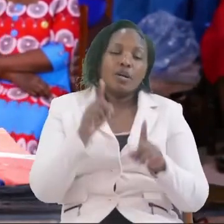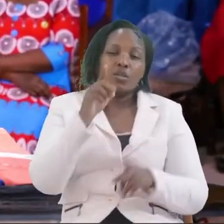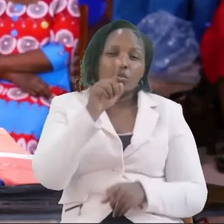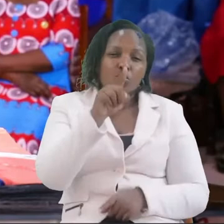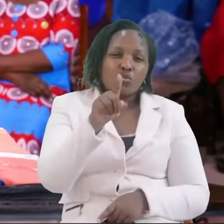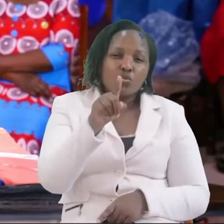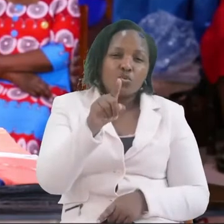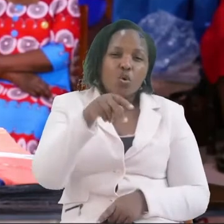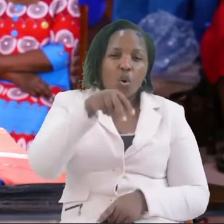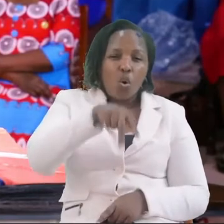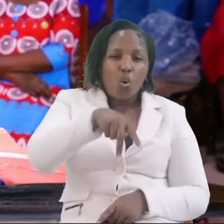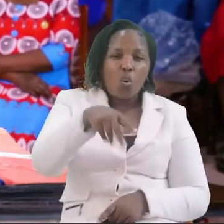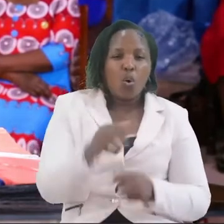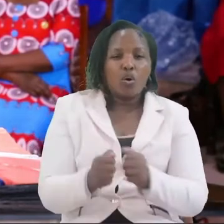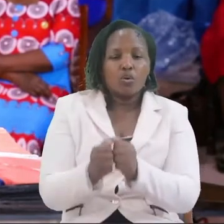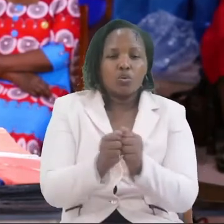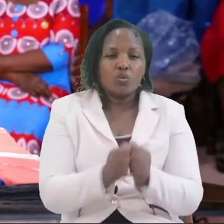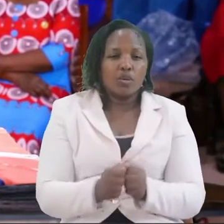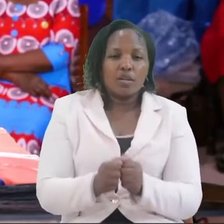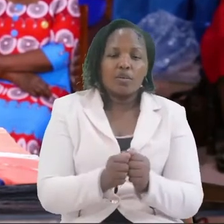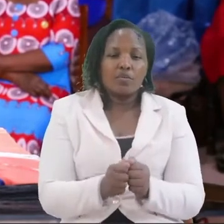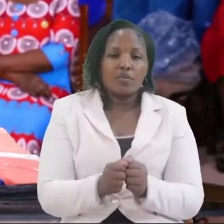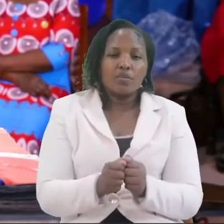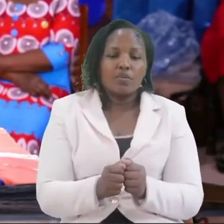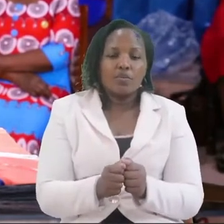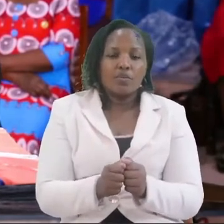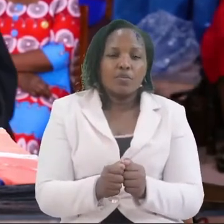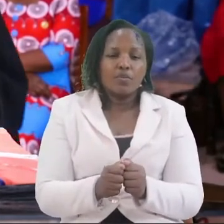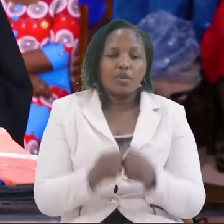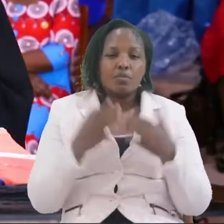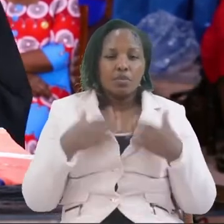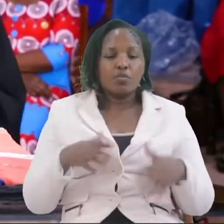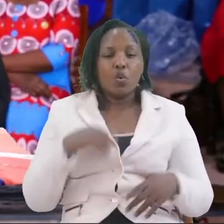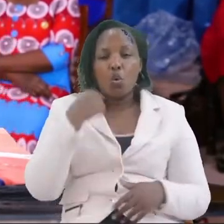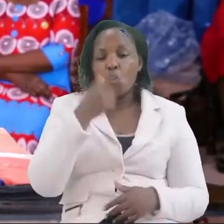wewe unatembea na watu ambao sio watu